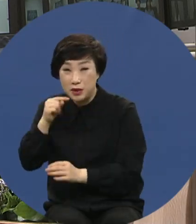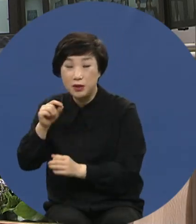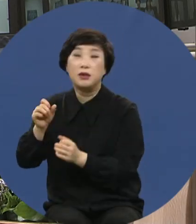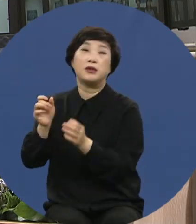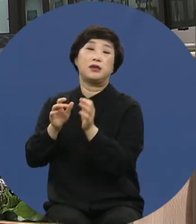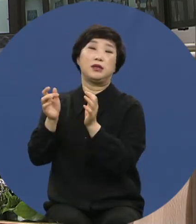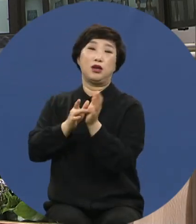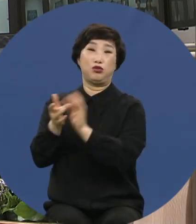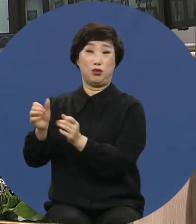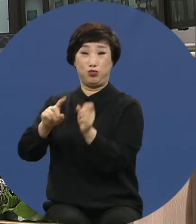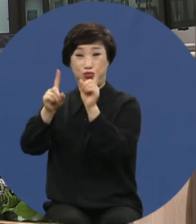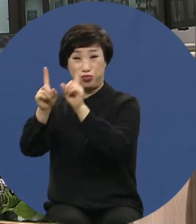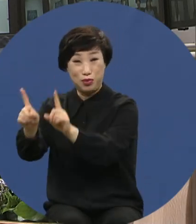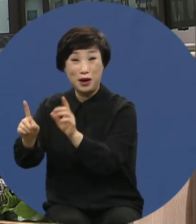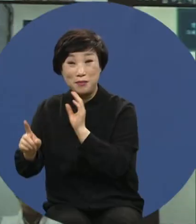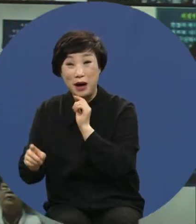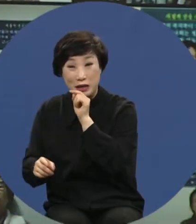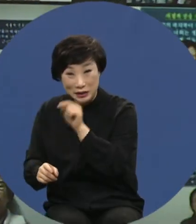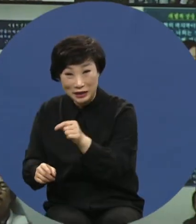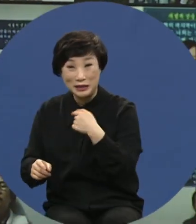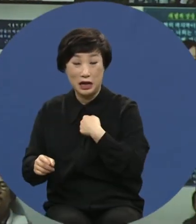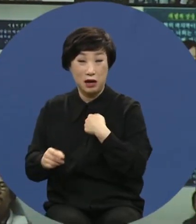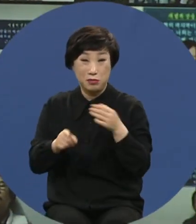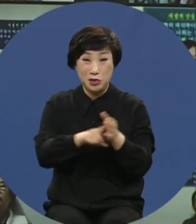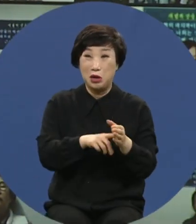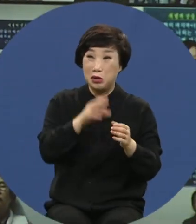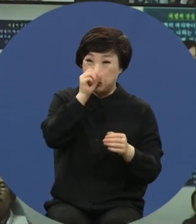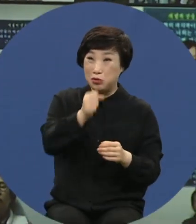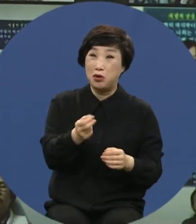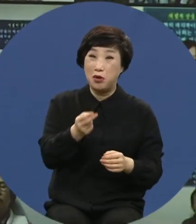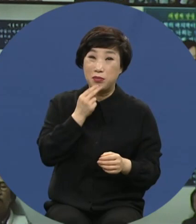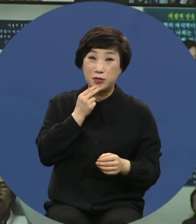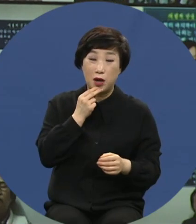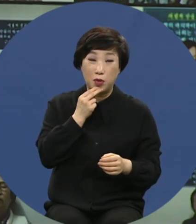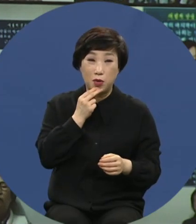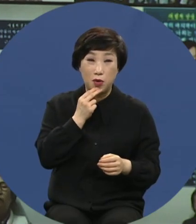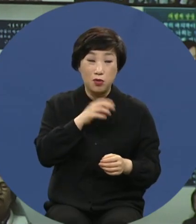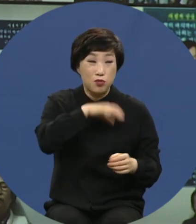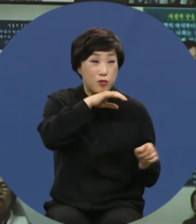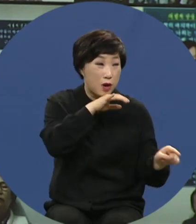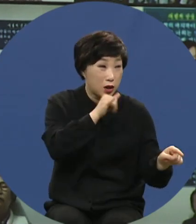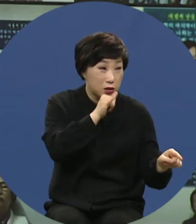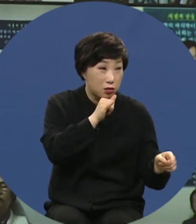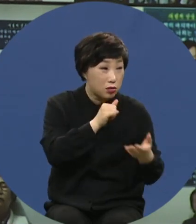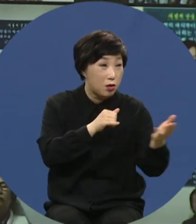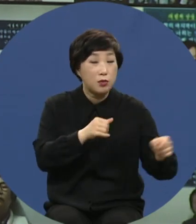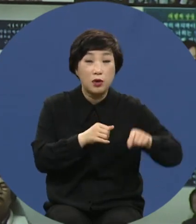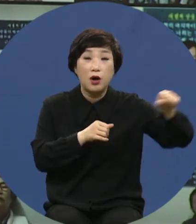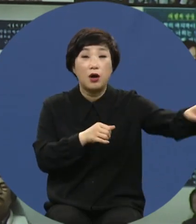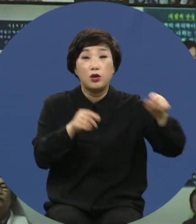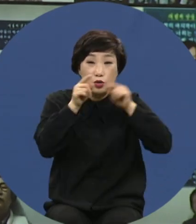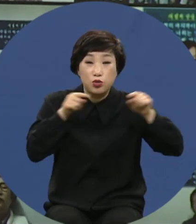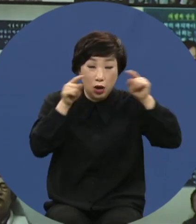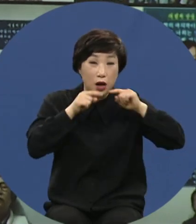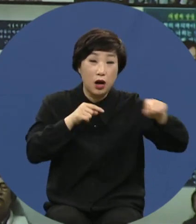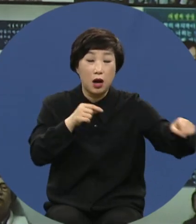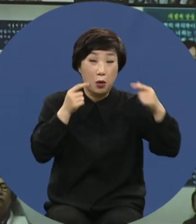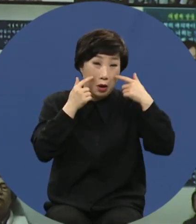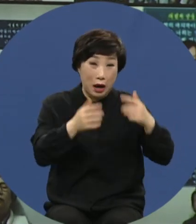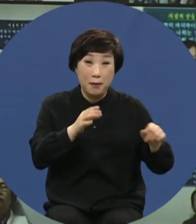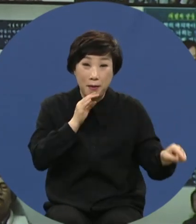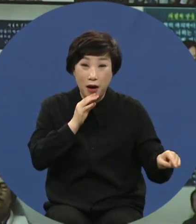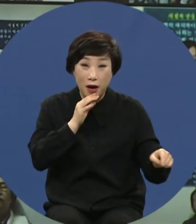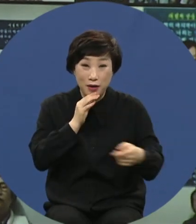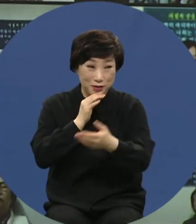이 말입니다. 이것이 믿어도 되는 것도 없다면 안 되는 사람은 반드시 지옥 가야 되지 않겠어. 지옥